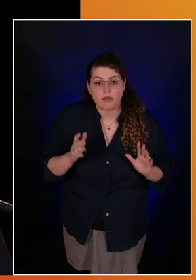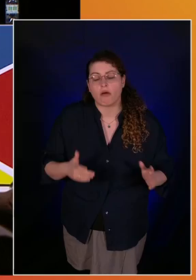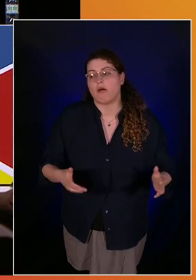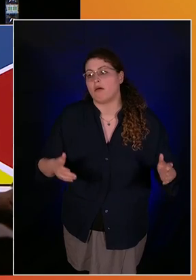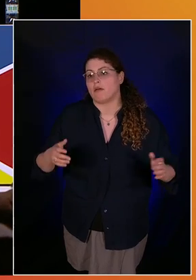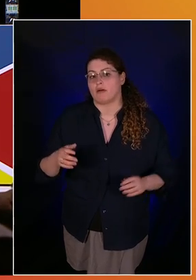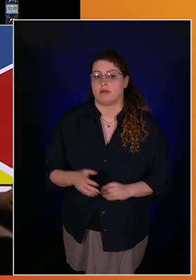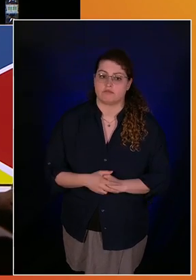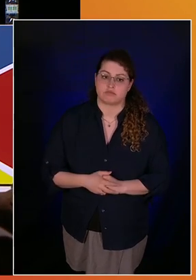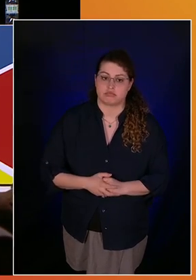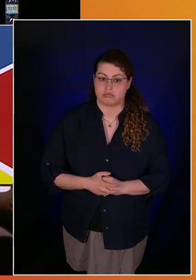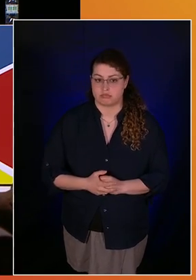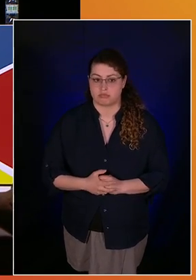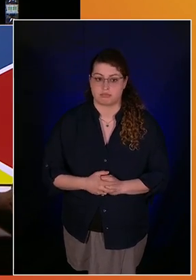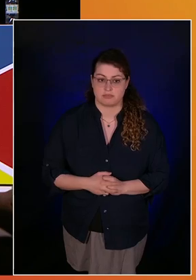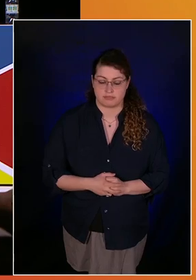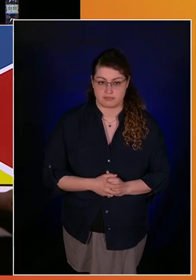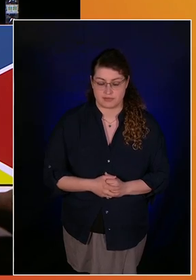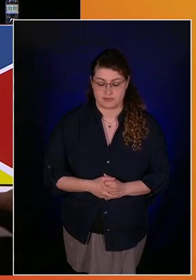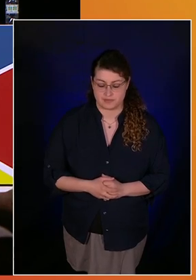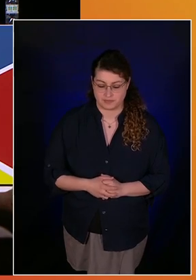oh c'est compliqué ou